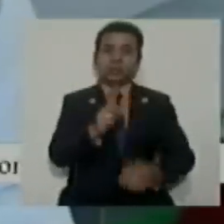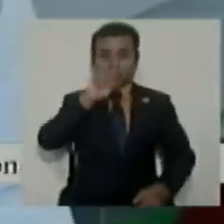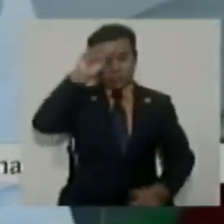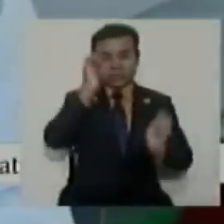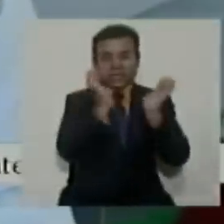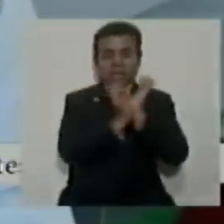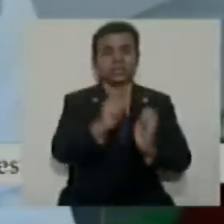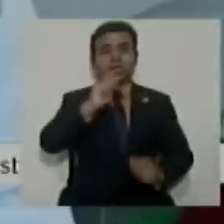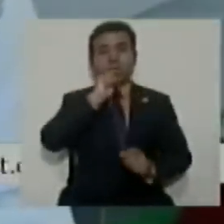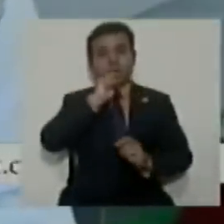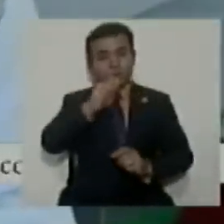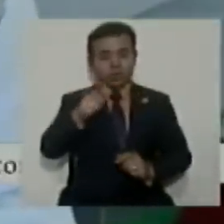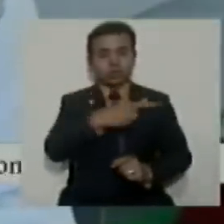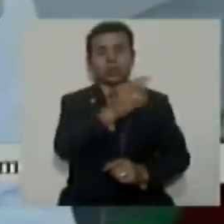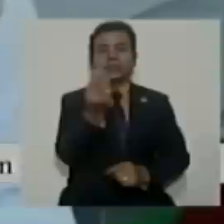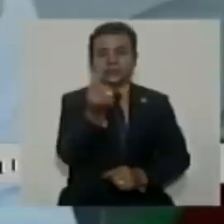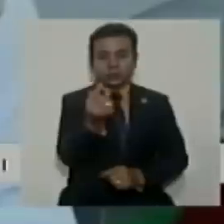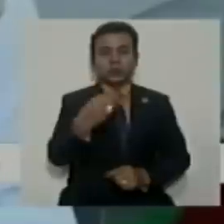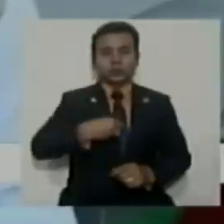টেকনিশিয়ানদের ধন্যবাদ জানাই এবং